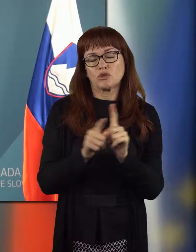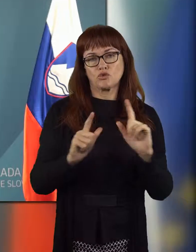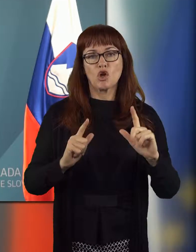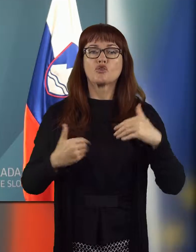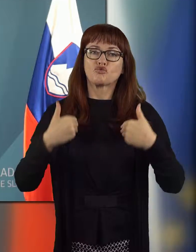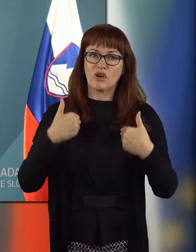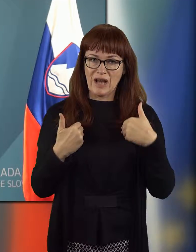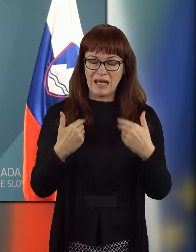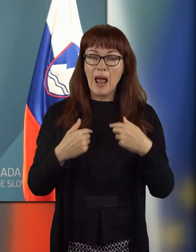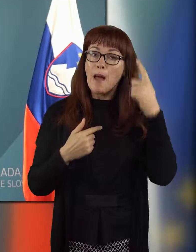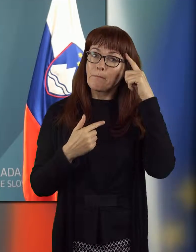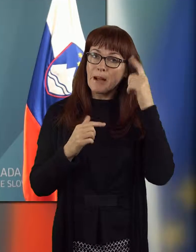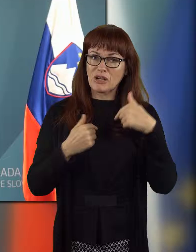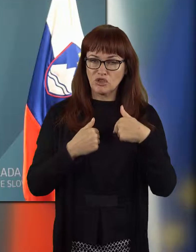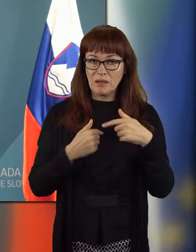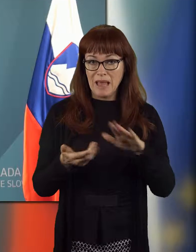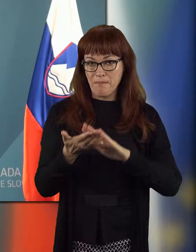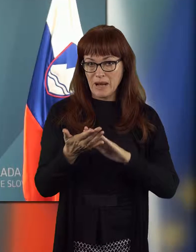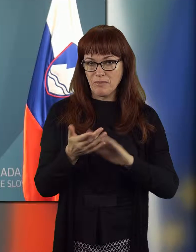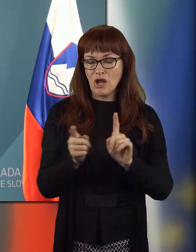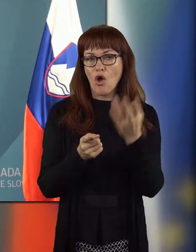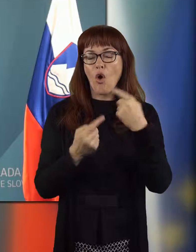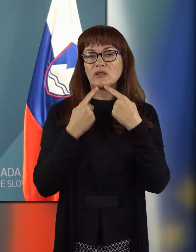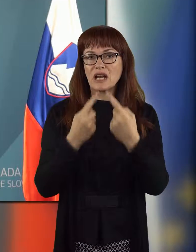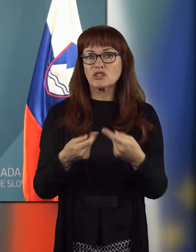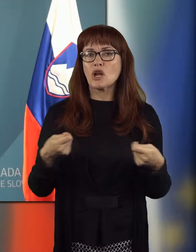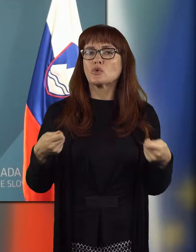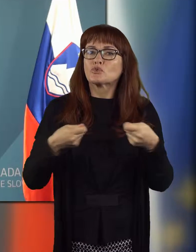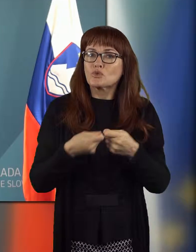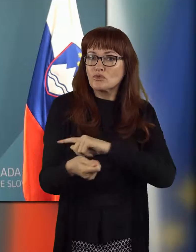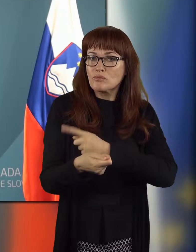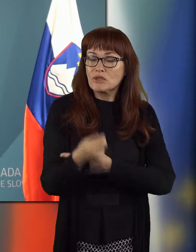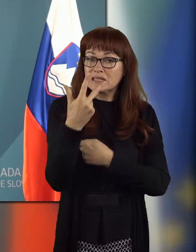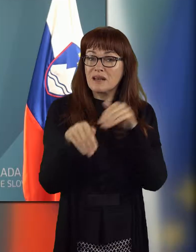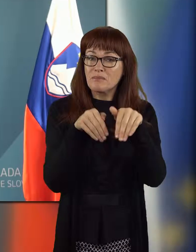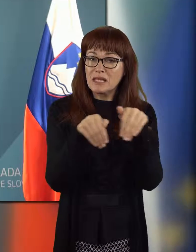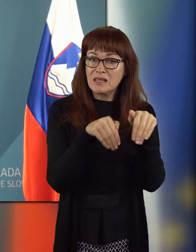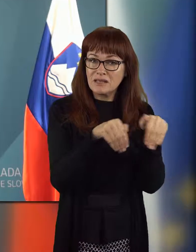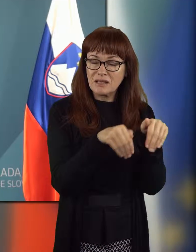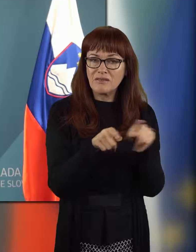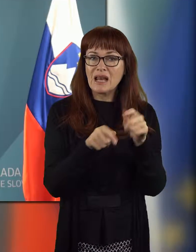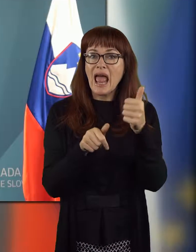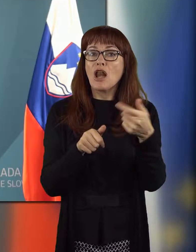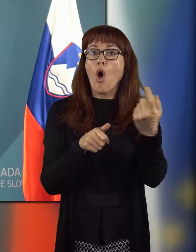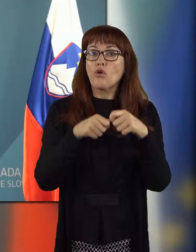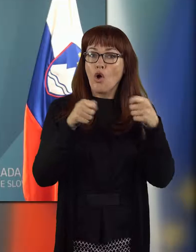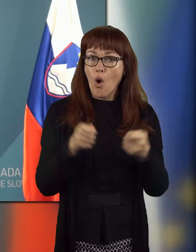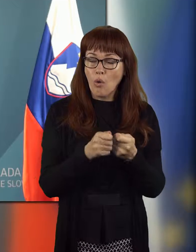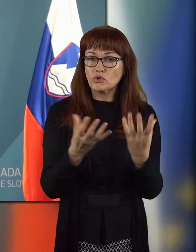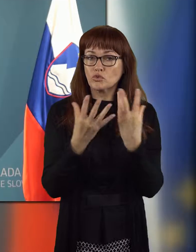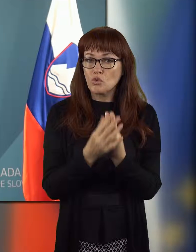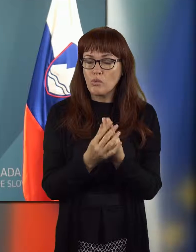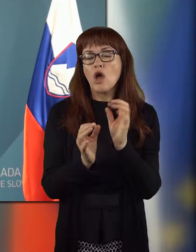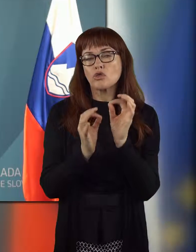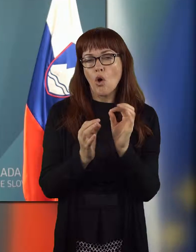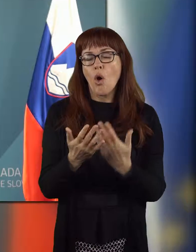nazadnje tudi življenje. Jaz sem prepričan, da tudi ta primer, kjer smo, kot rečeno, združili moči 3 ministrstva in ena izmed občin,